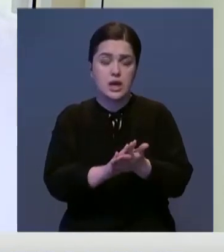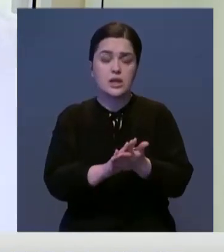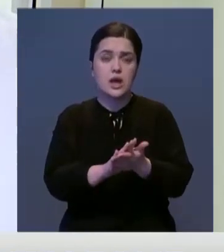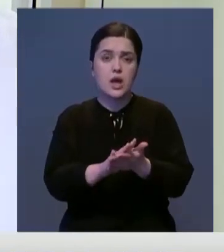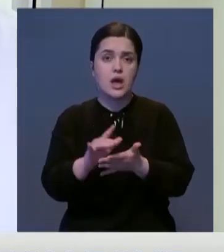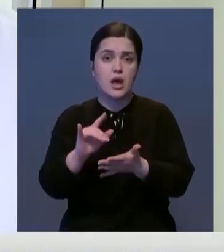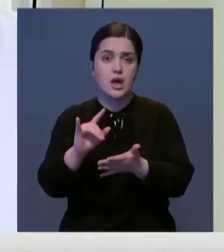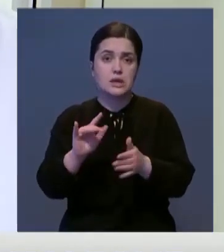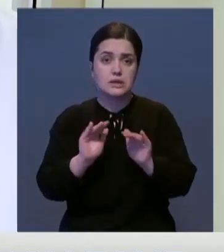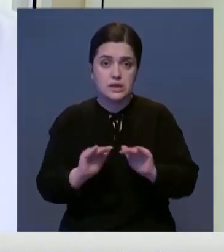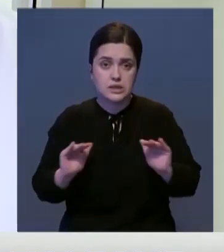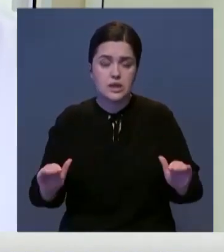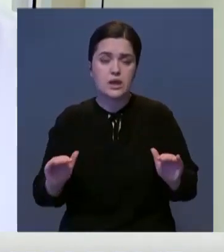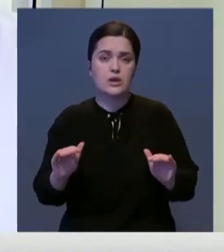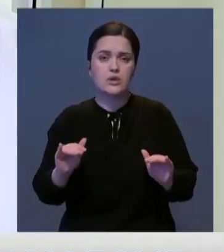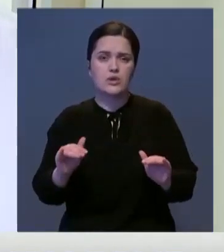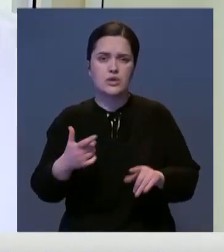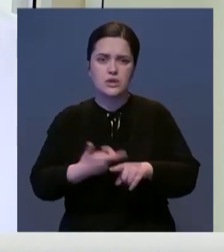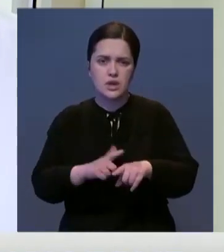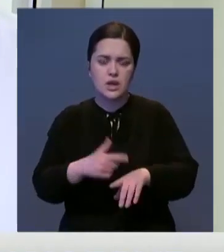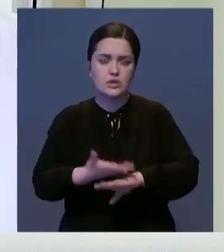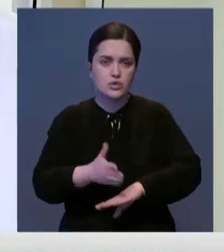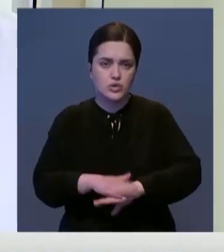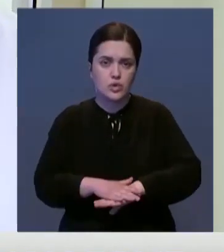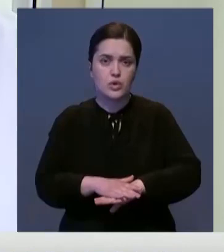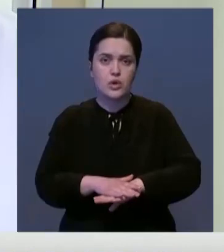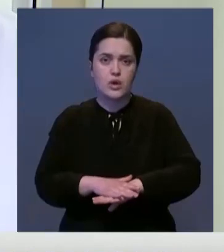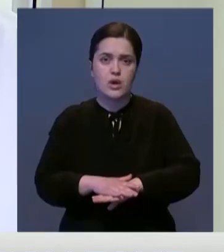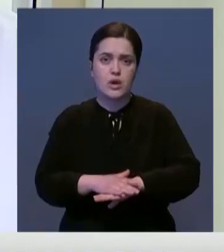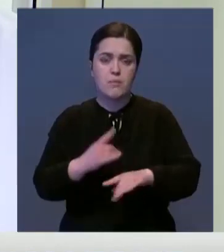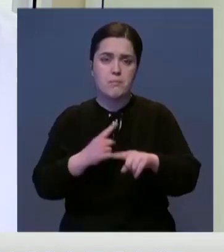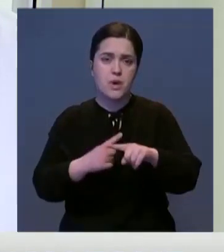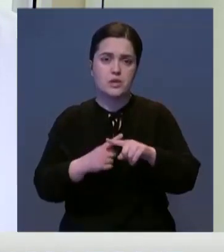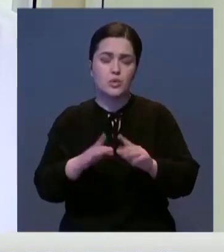на данный момент крайне тяжелое, стабильное, с положительной динамикой.